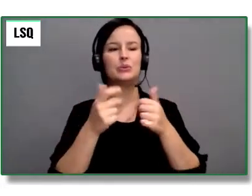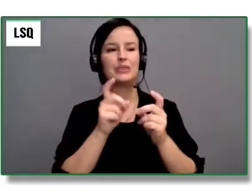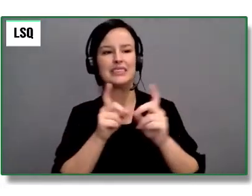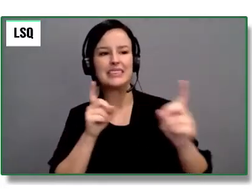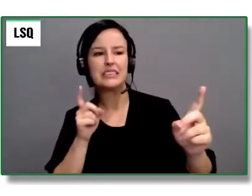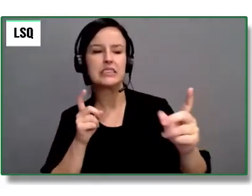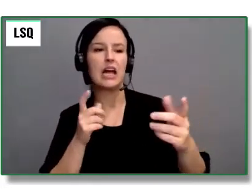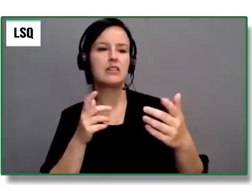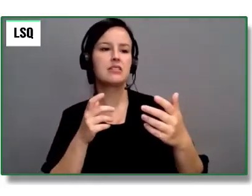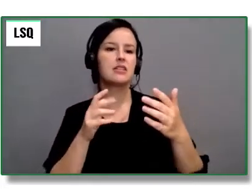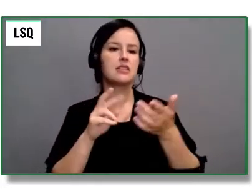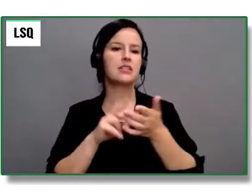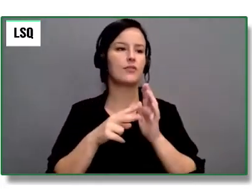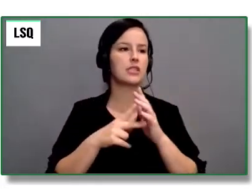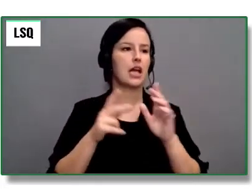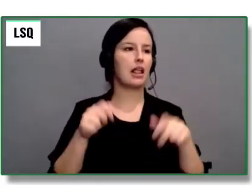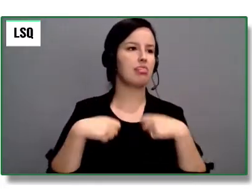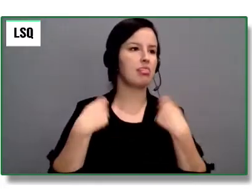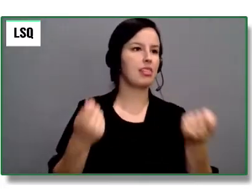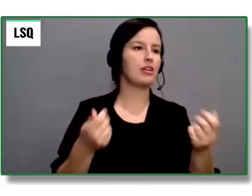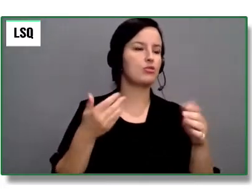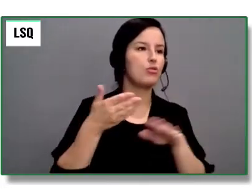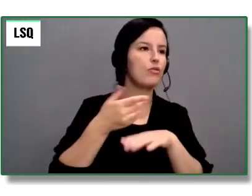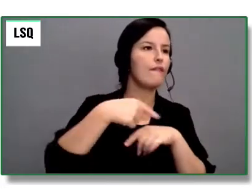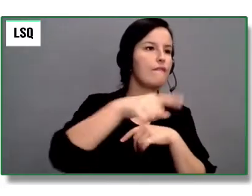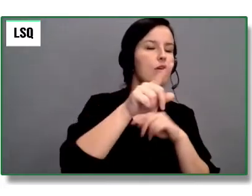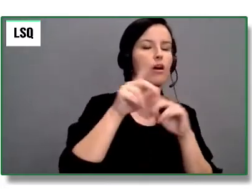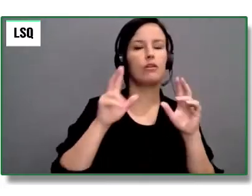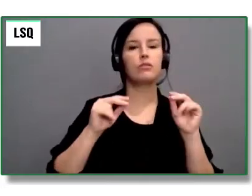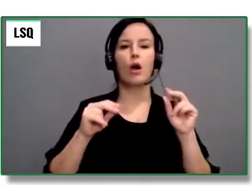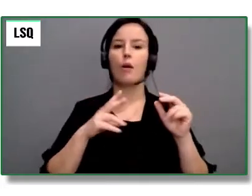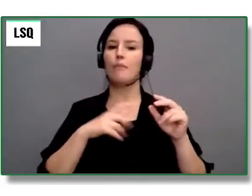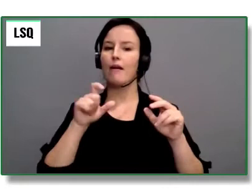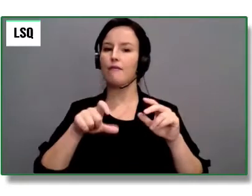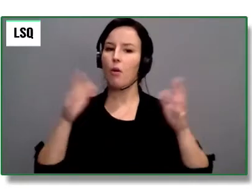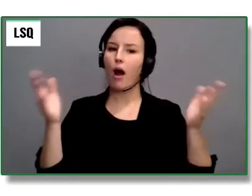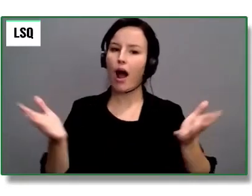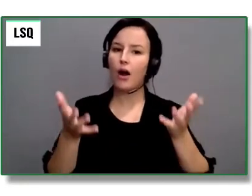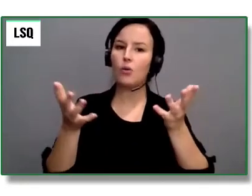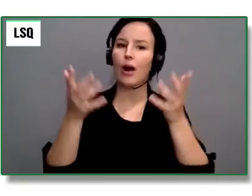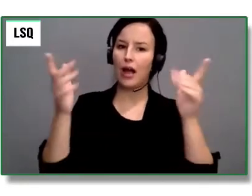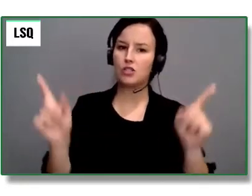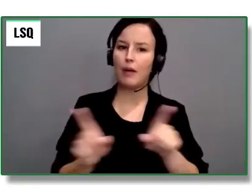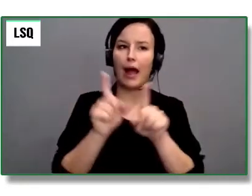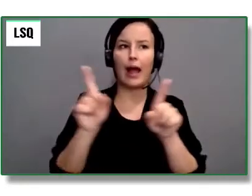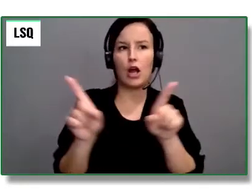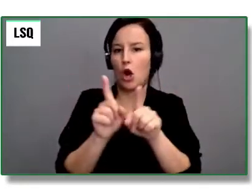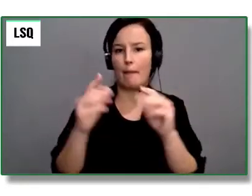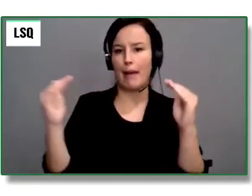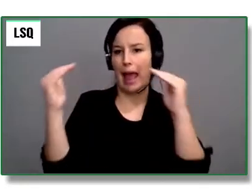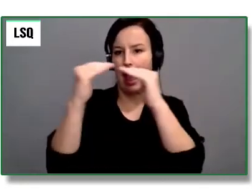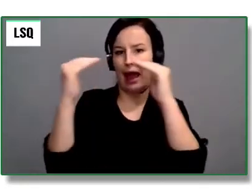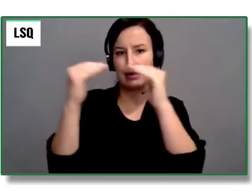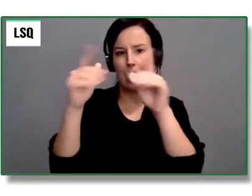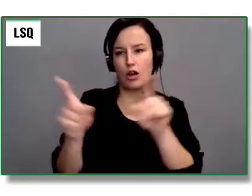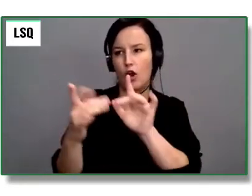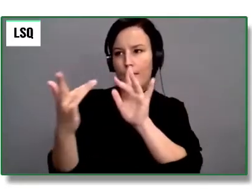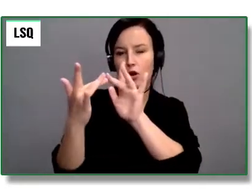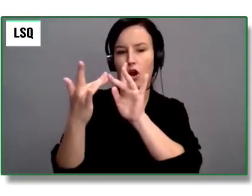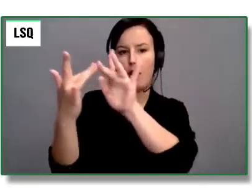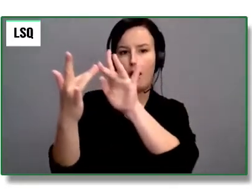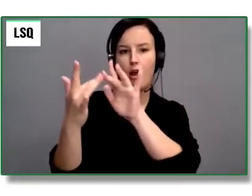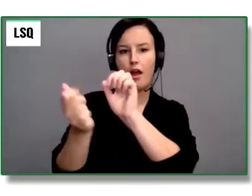soi de la nature, mais il s'agit de valoriser cela entièrement comme une connexion à la